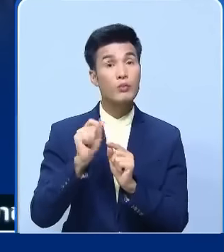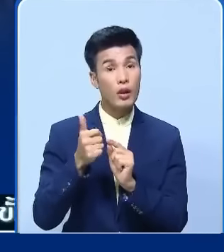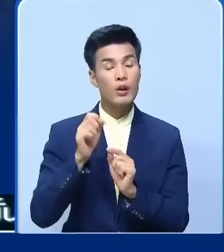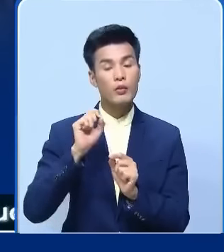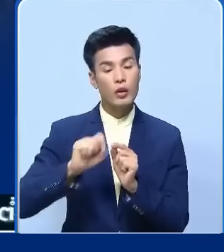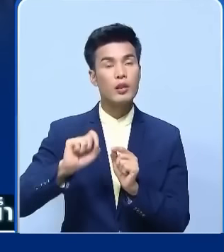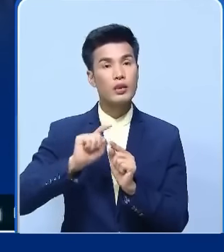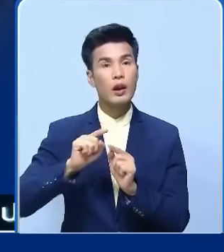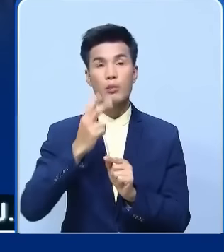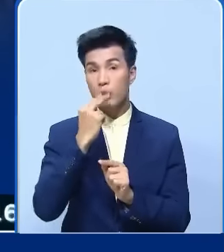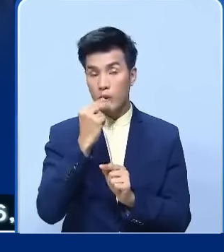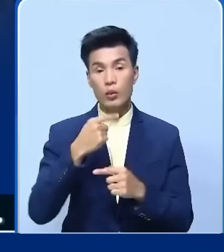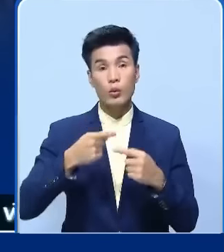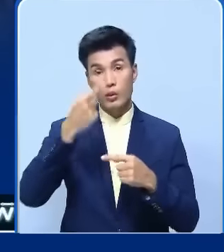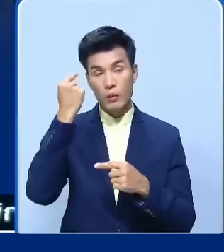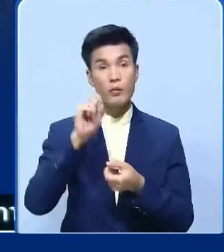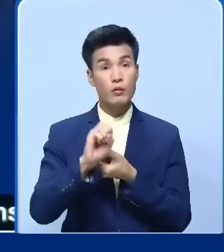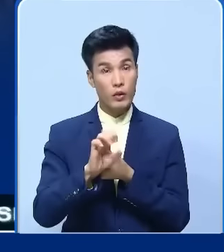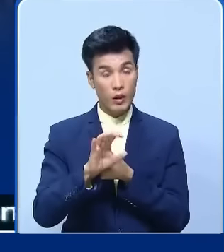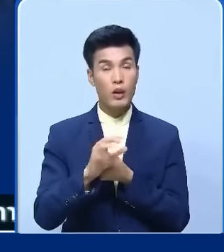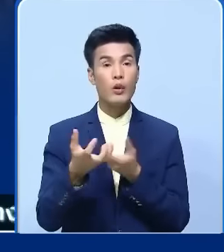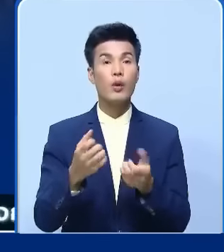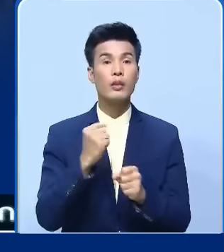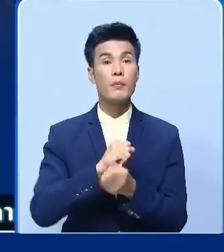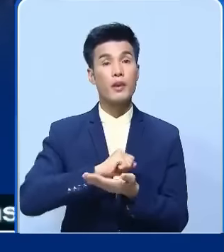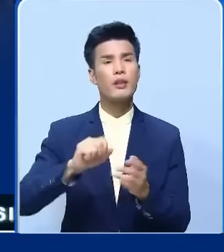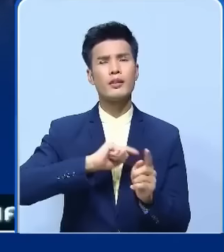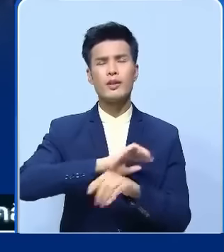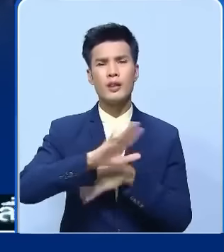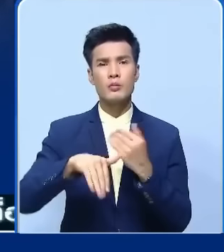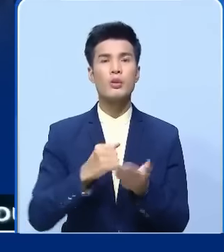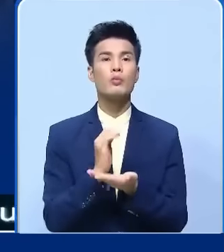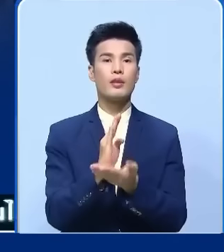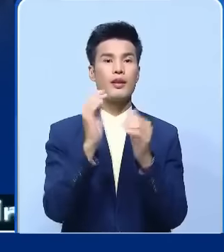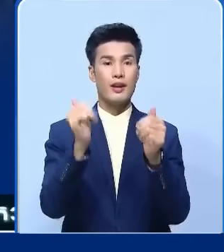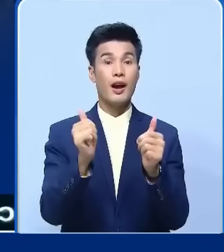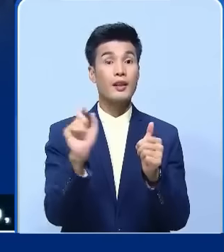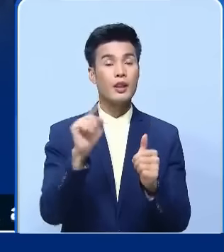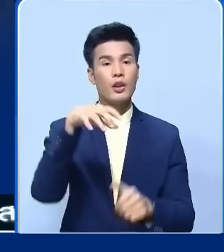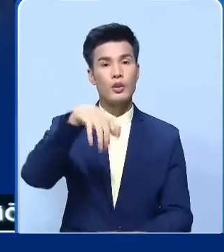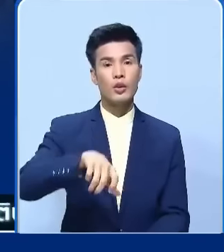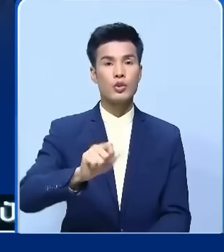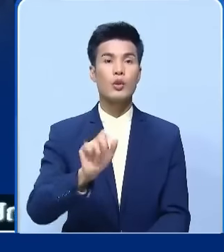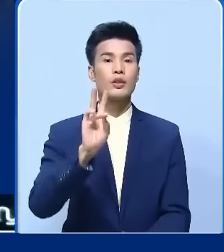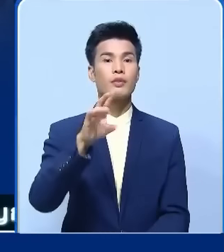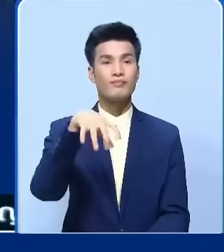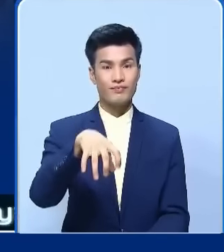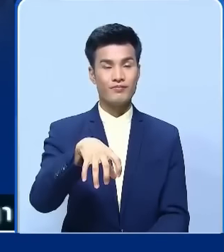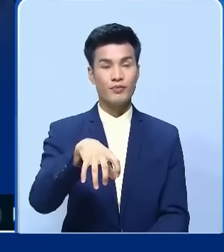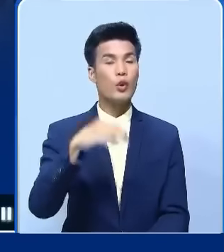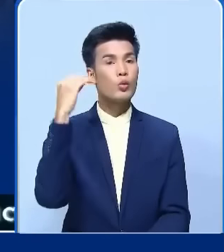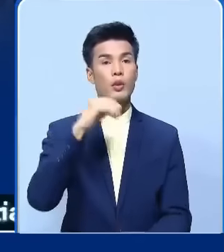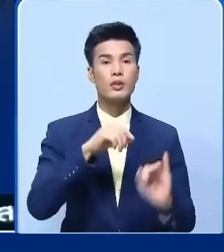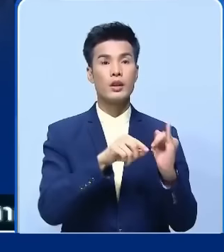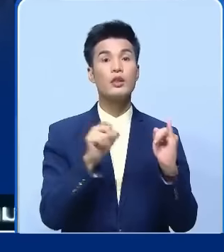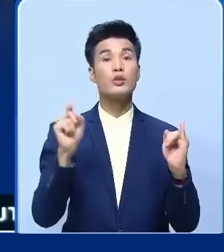ขีดไฟผ้าอนามัยถุงดำไฟฉายผลิตภัณฑ์ทำความสะอาดทุกอย่างก็สามารถนำมาบริจาคกันได้นะคะที่ช่อง 7HD แล้วค่ะทุกวันจันทร์